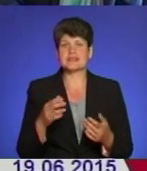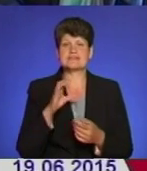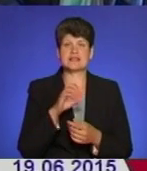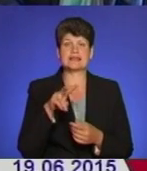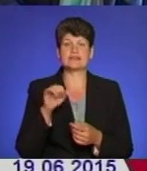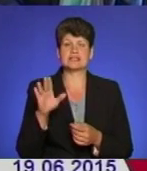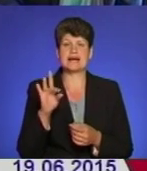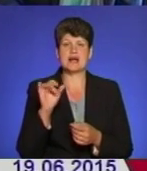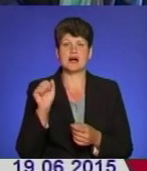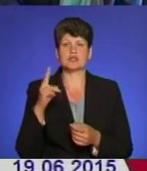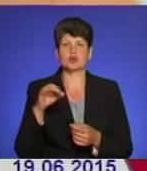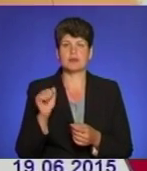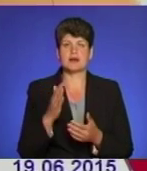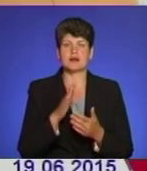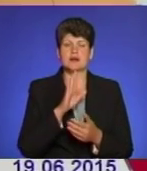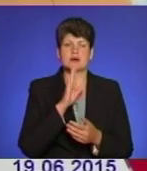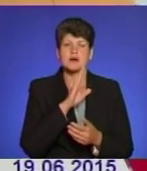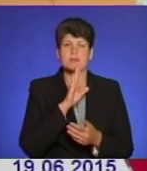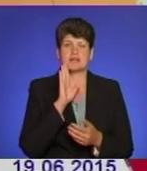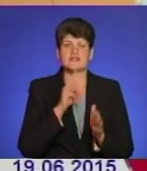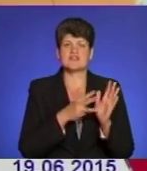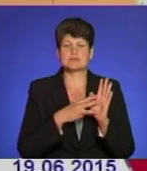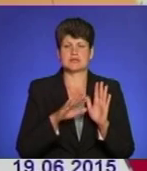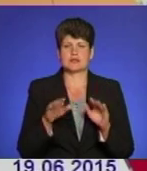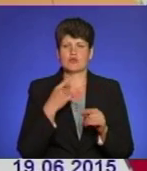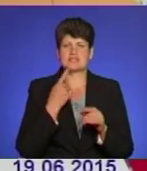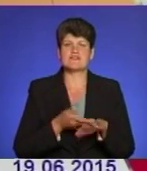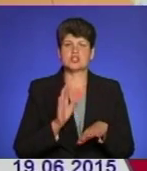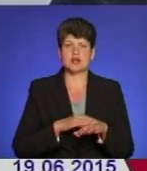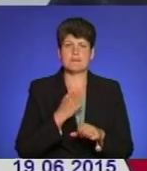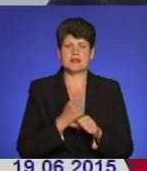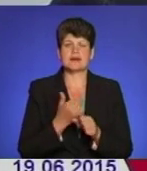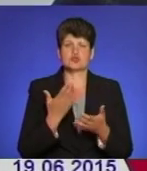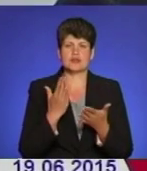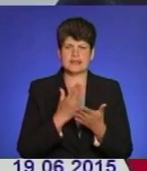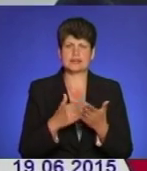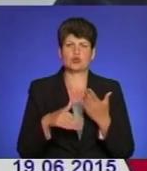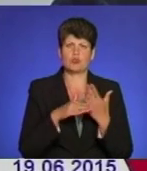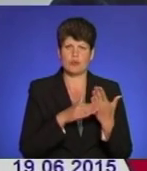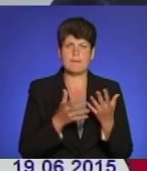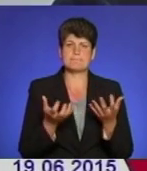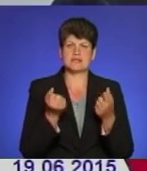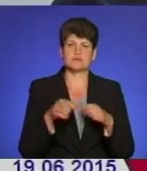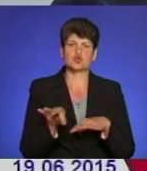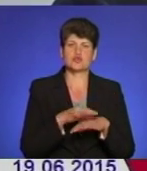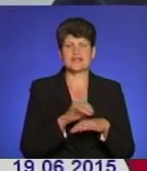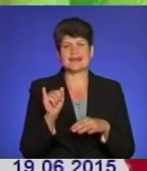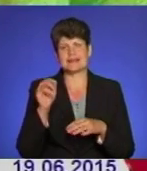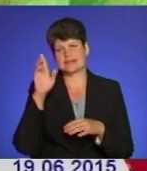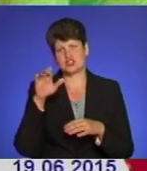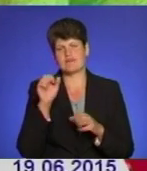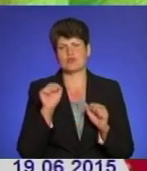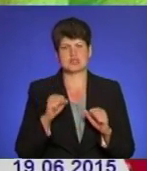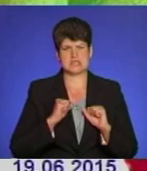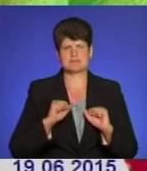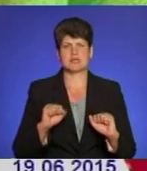із Ридомеля, матір восьми дітей, каже, що це важка праця. Але якщо є допомога і підтримка і чоловіка, і держави, можна